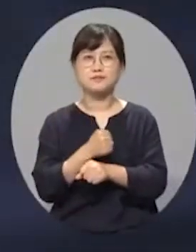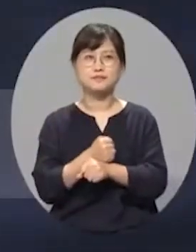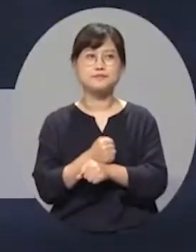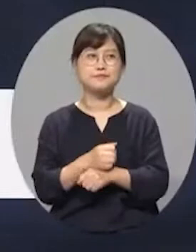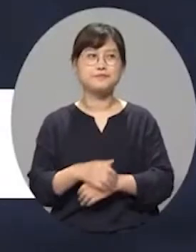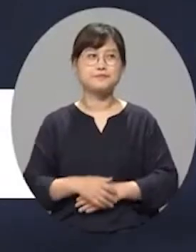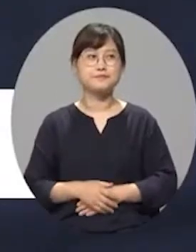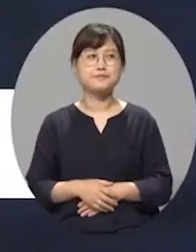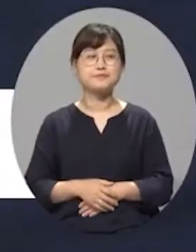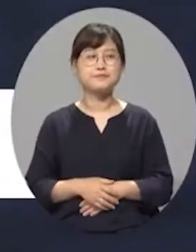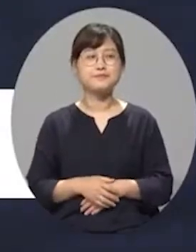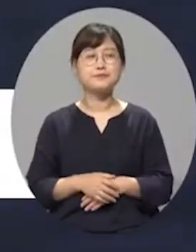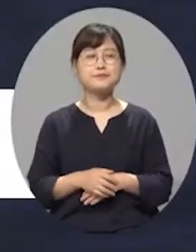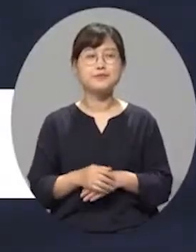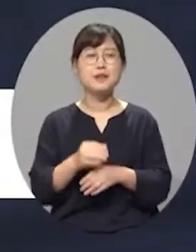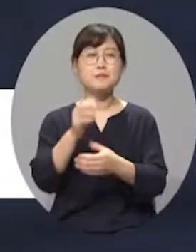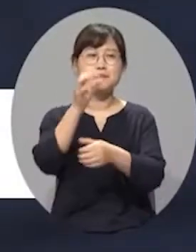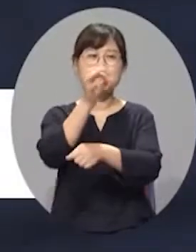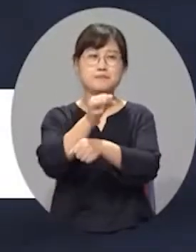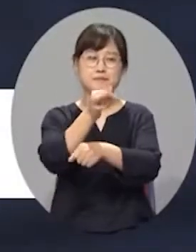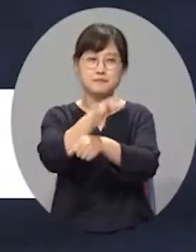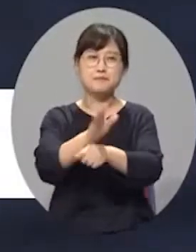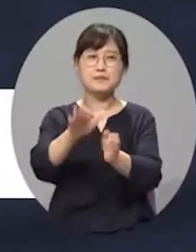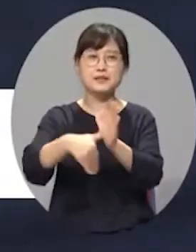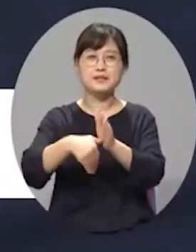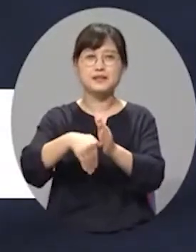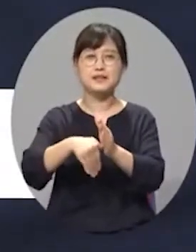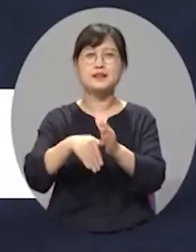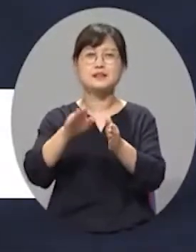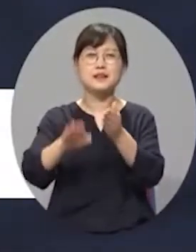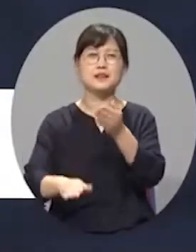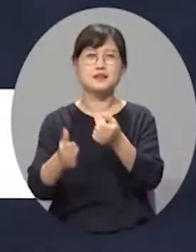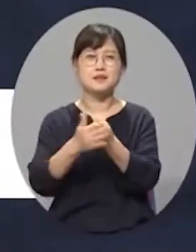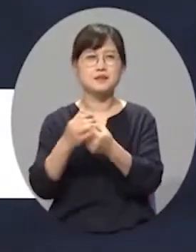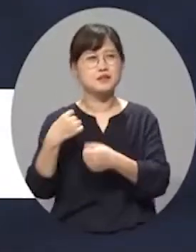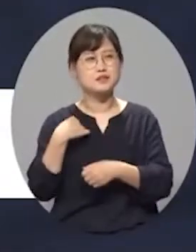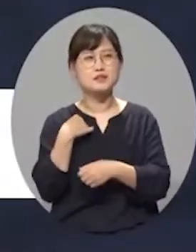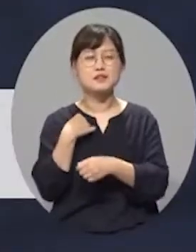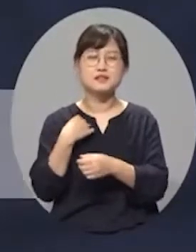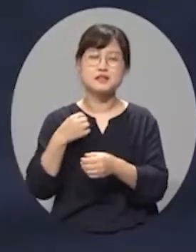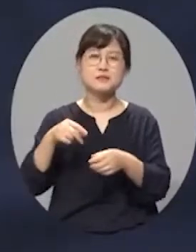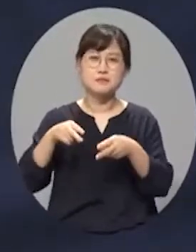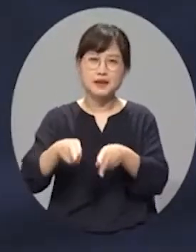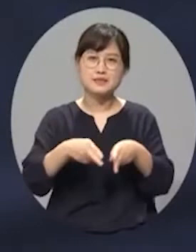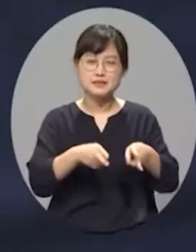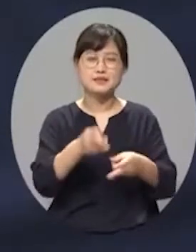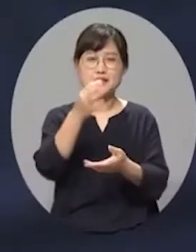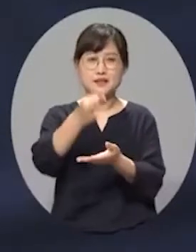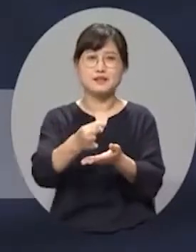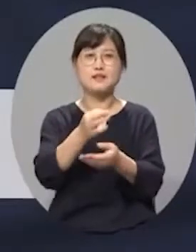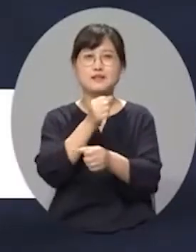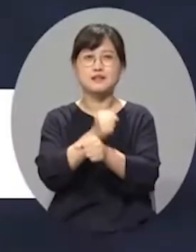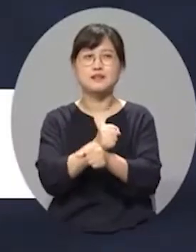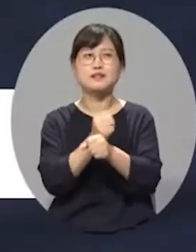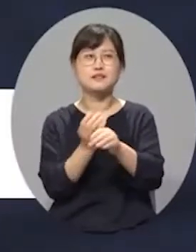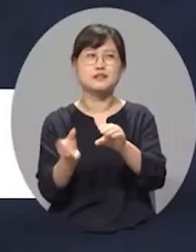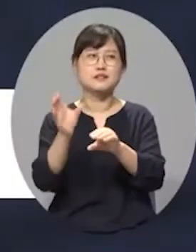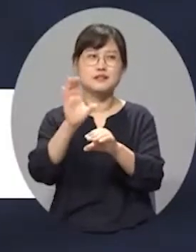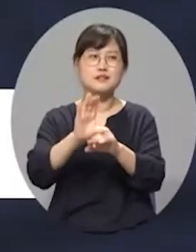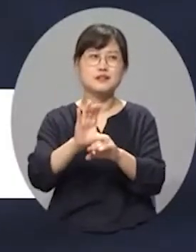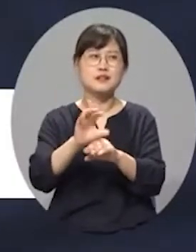낮기 때문에 셔츠라든지 바지 금액이 낮는데 강압을 해서 낙찰을 받을 경우에는 셔츠라든지 기본표 전체 금액이 올라가기